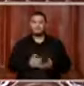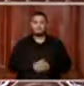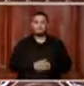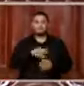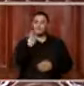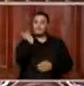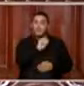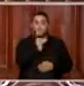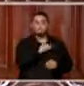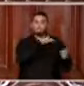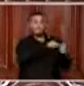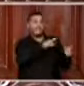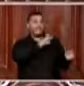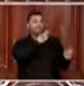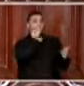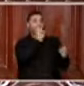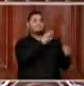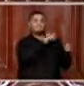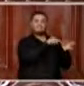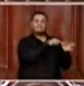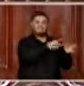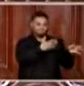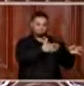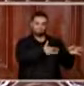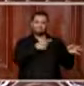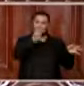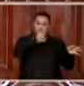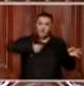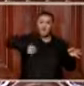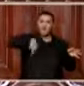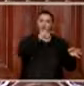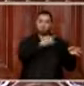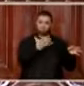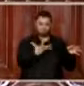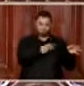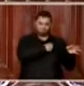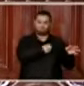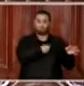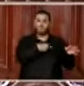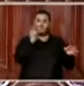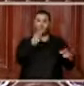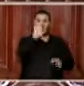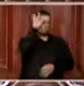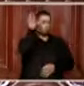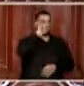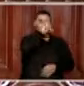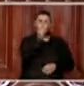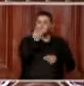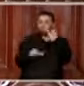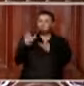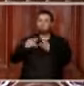بل ستبقى في وجدان كل أحرار تونس وحرائرها